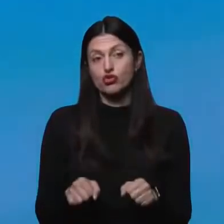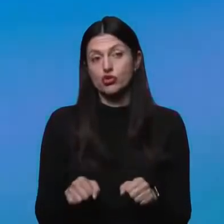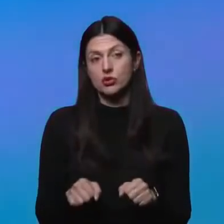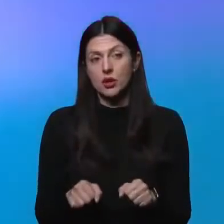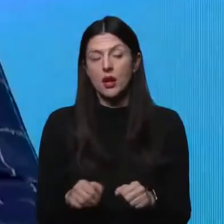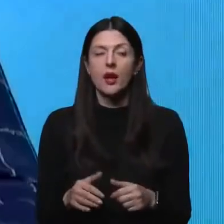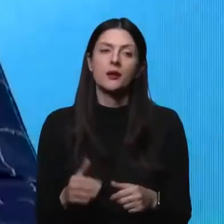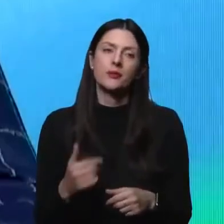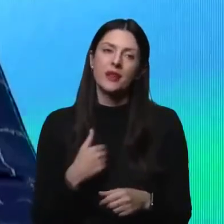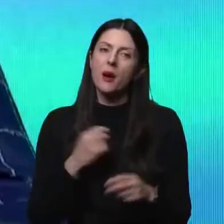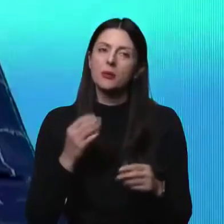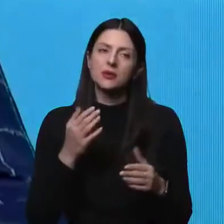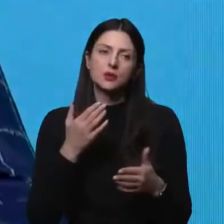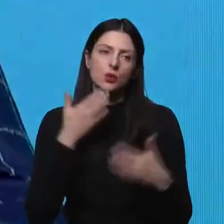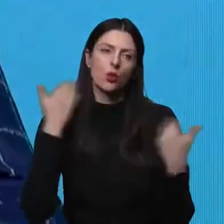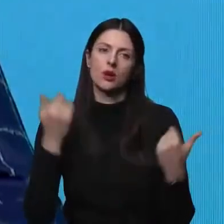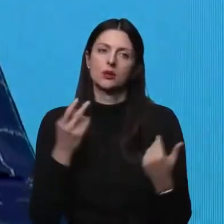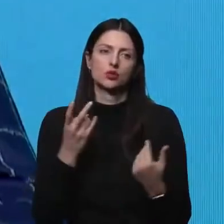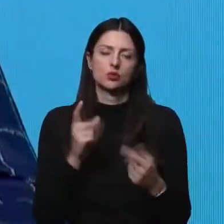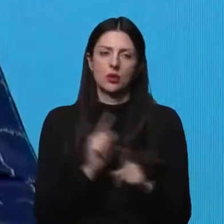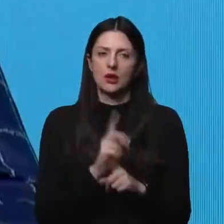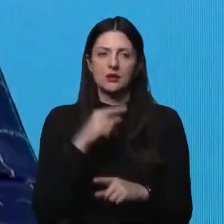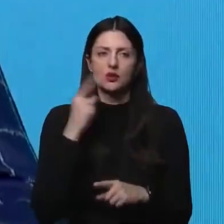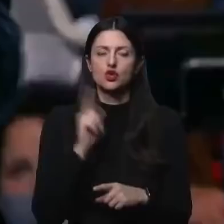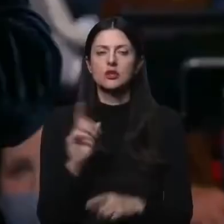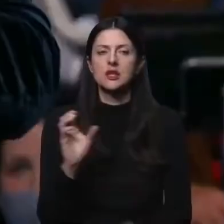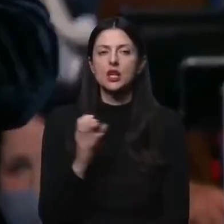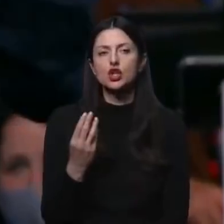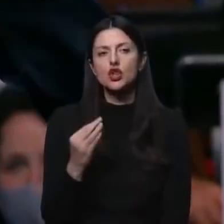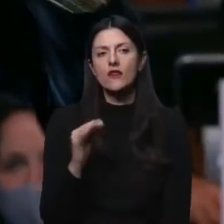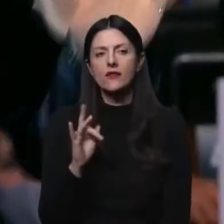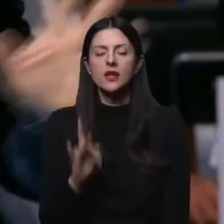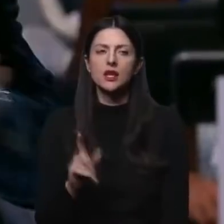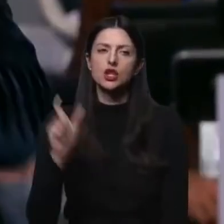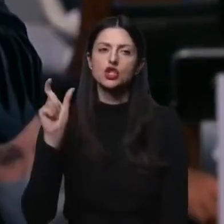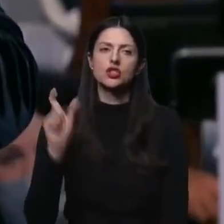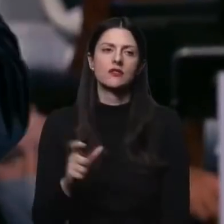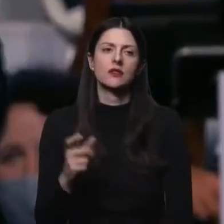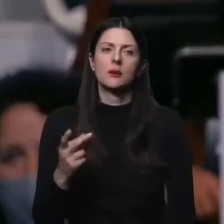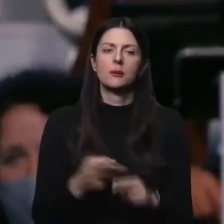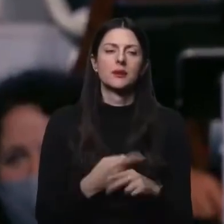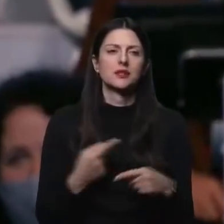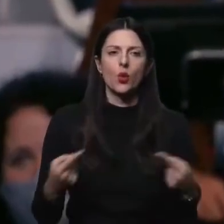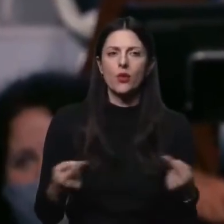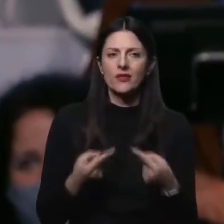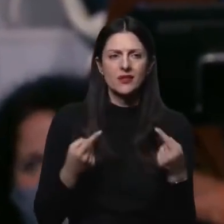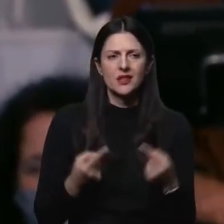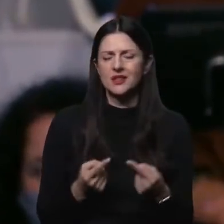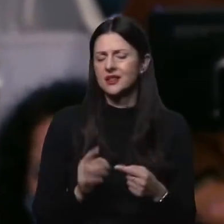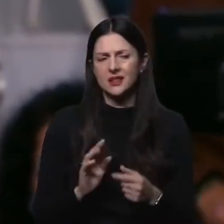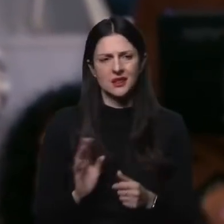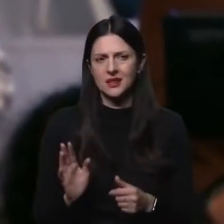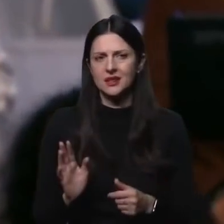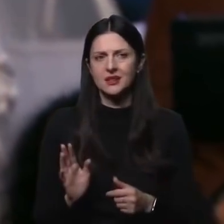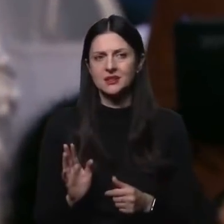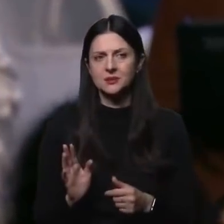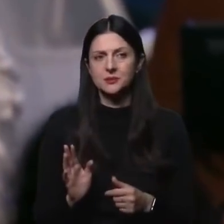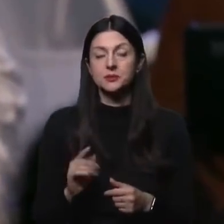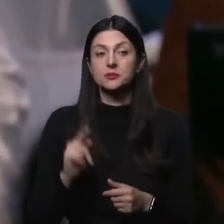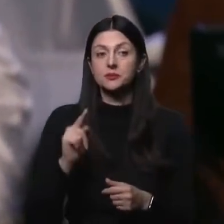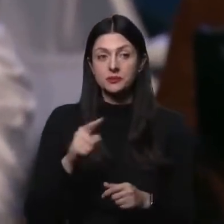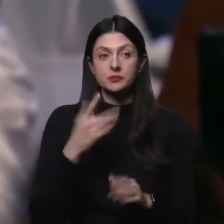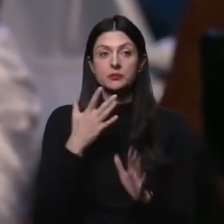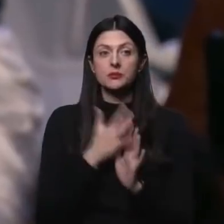я бы с легкостью не говорил, что вот Сергей Шефир, человек бесконфликтный. Нет. Вы понимаете, то